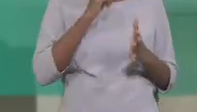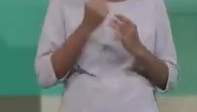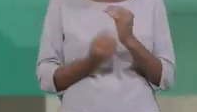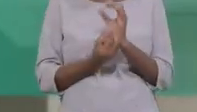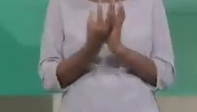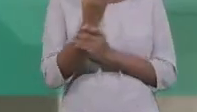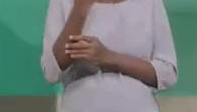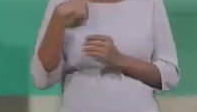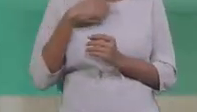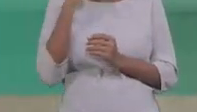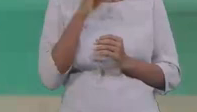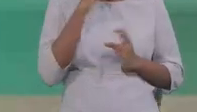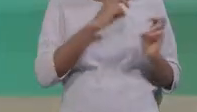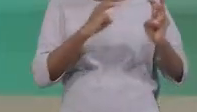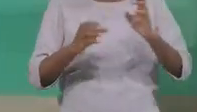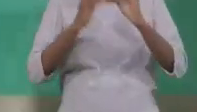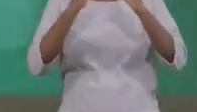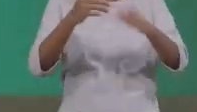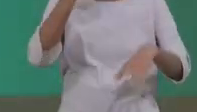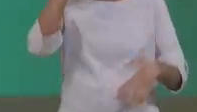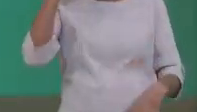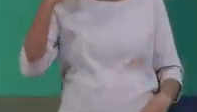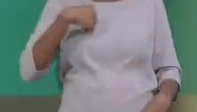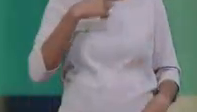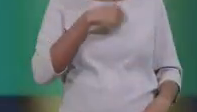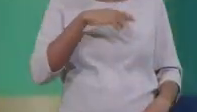nous ne pourrons pas grandir, nous ne pourrons pas avancer,